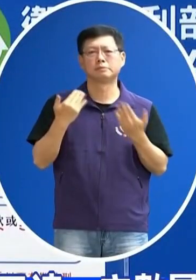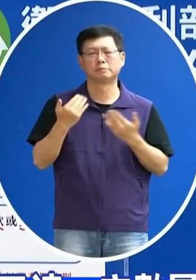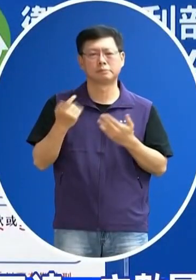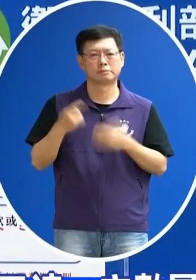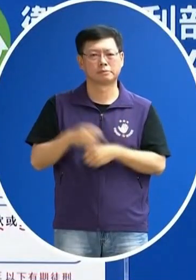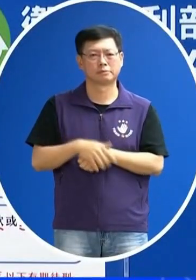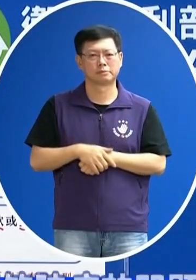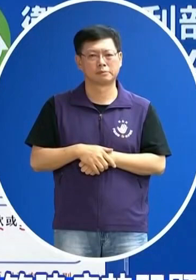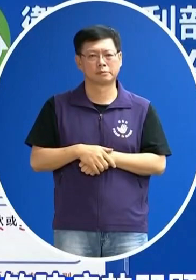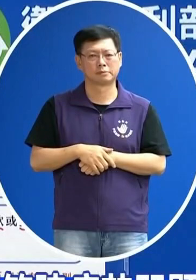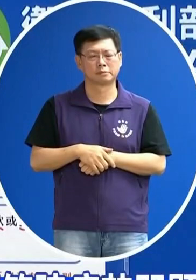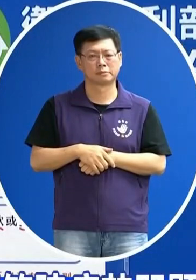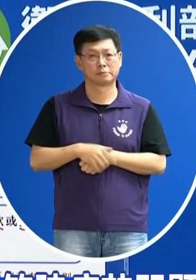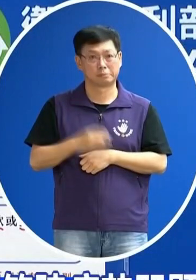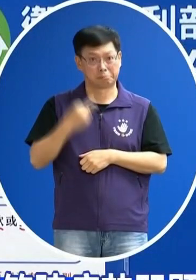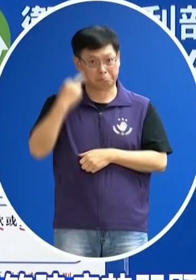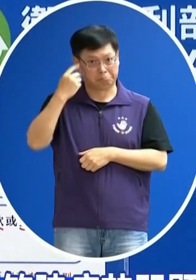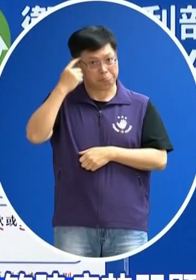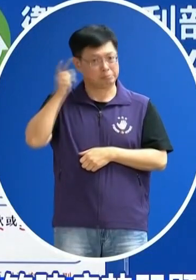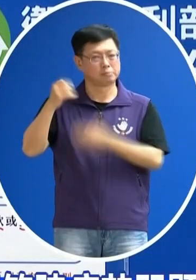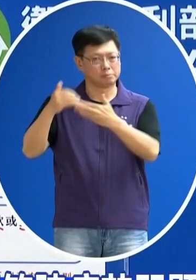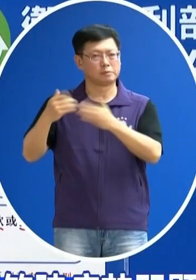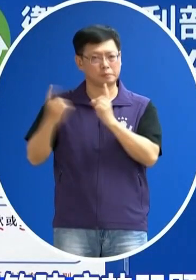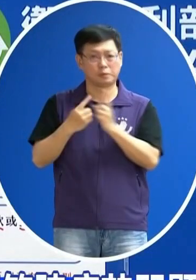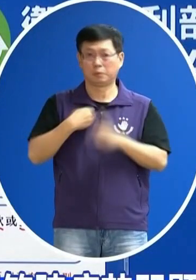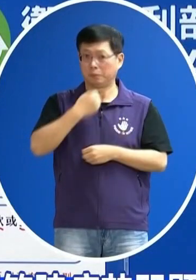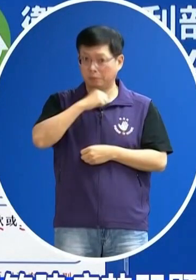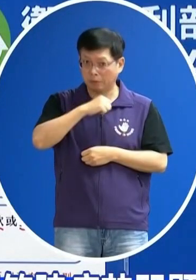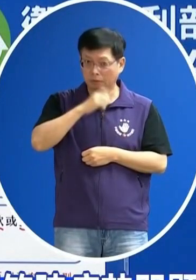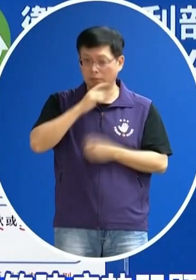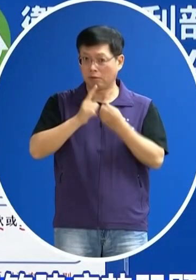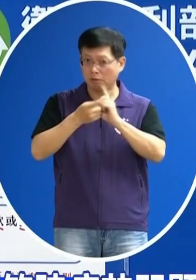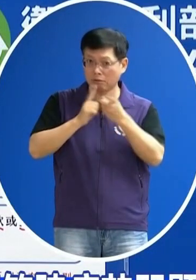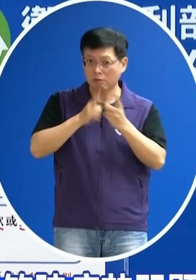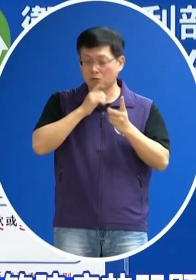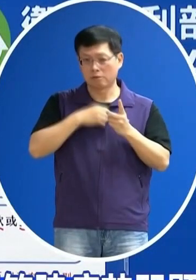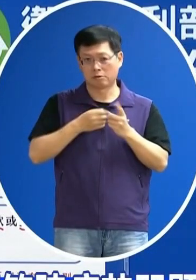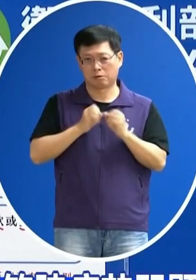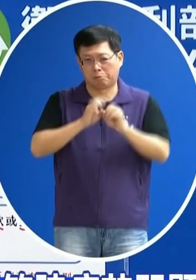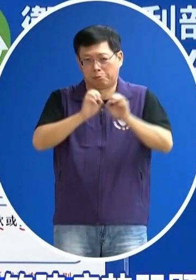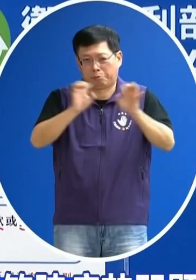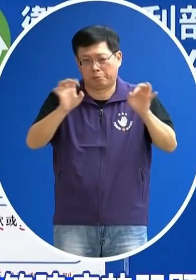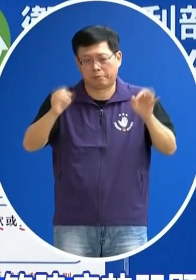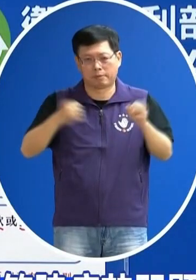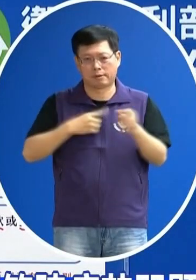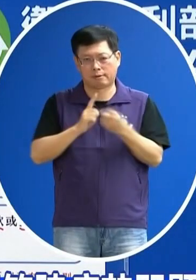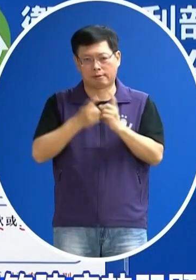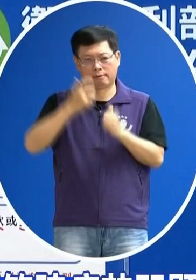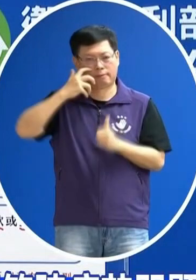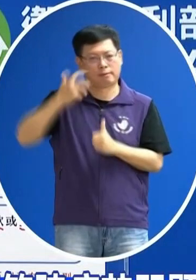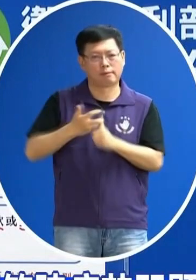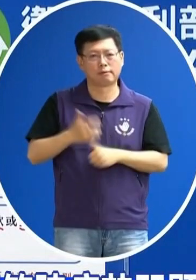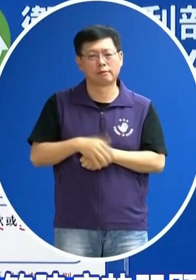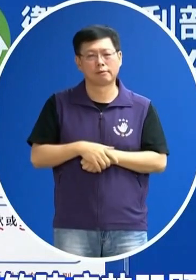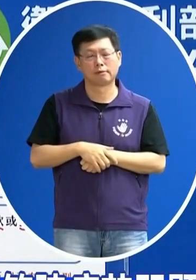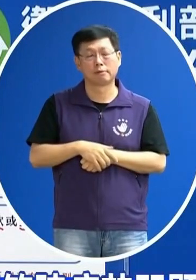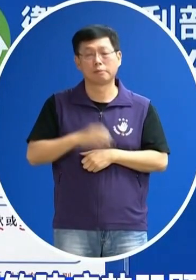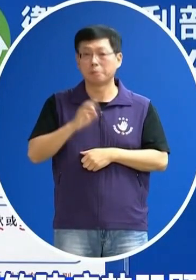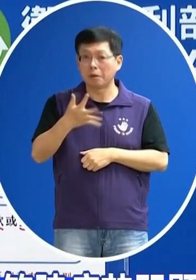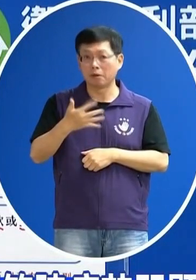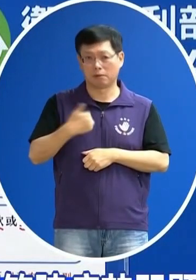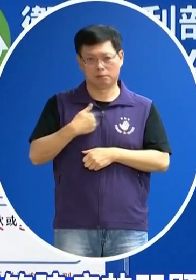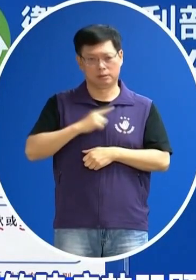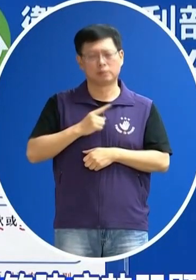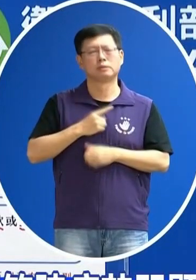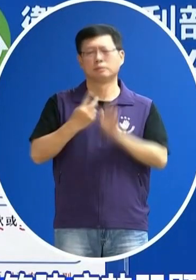受，那中国对于台湾的这种认知战是不断的有一些威胁，所以为什么我